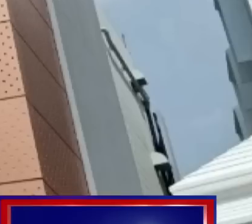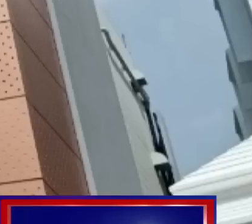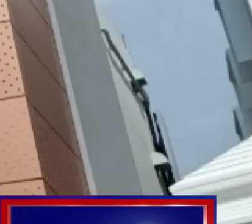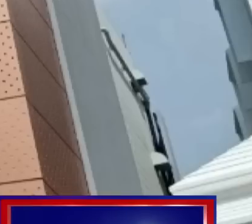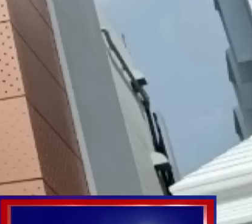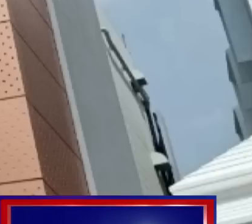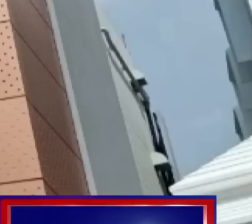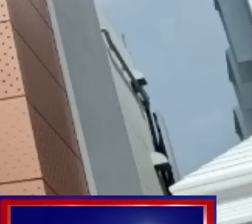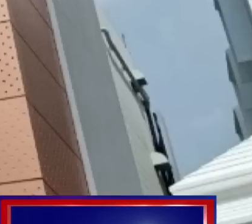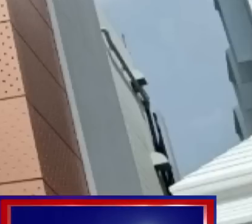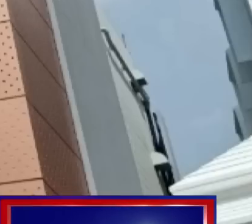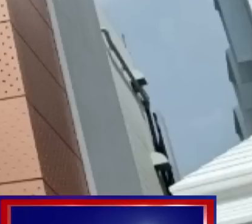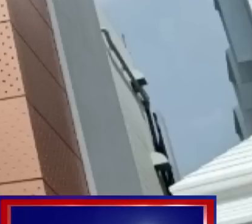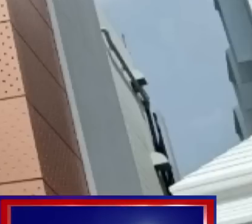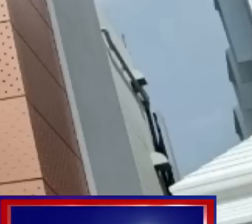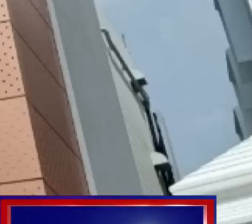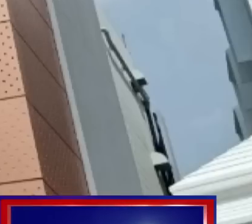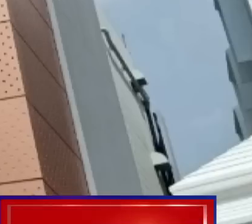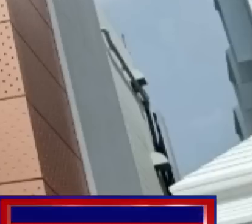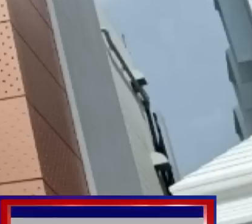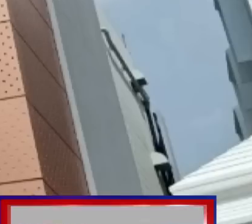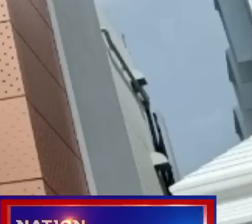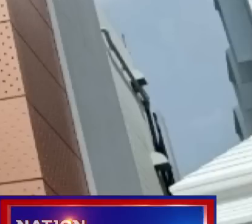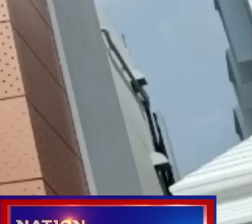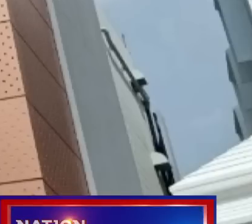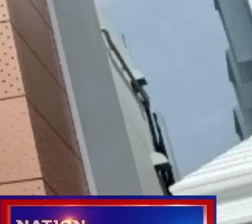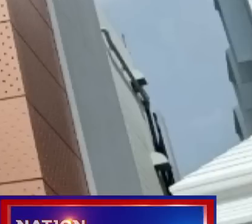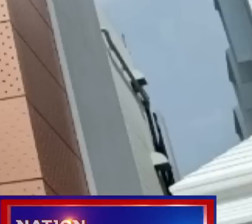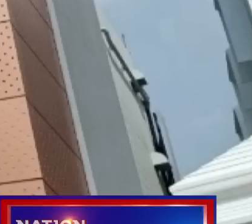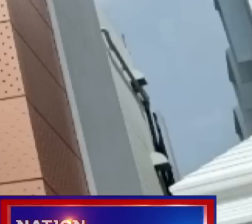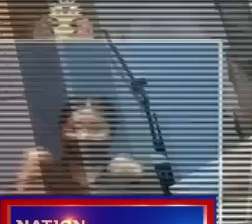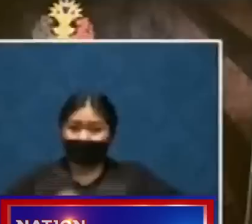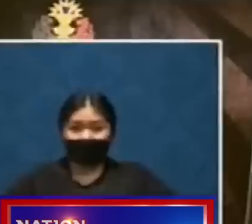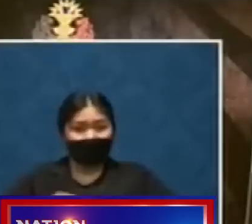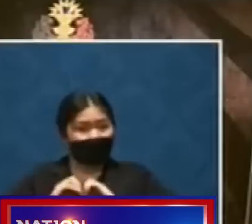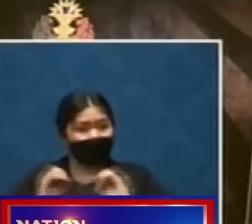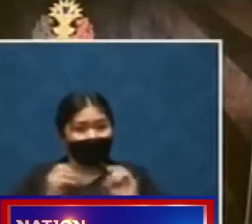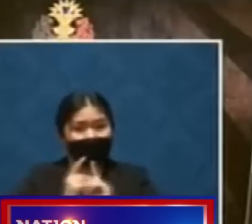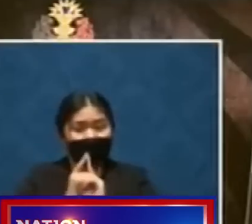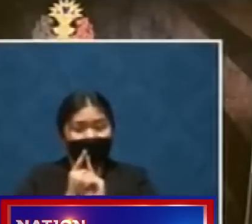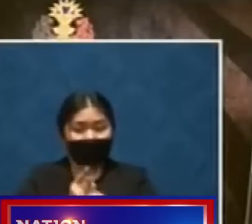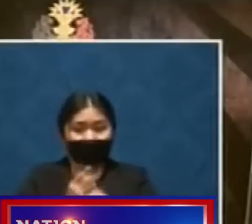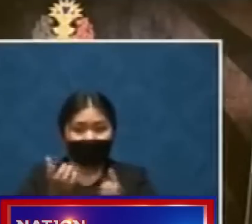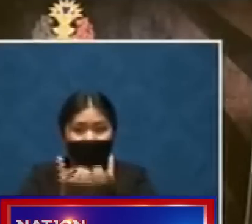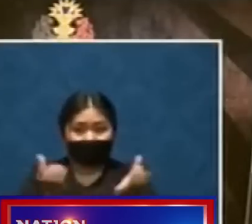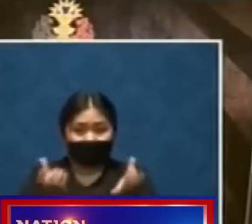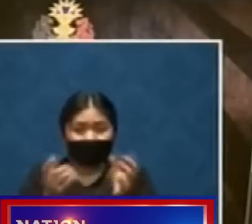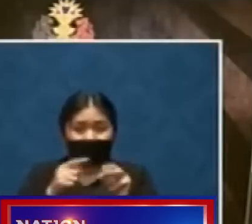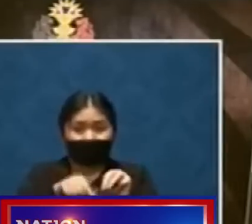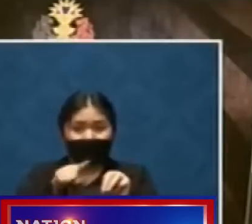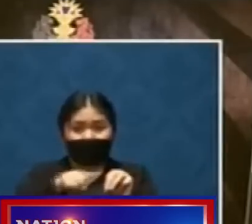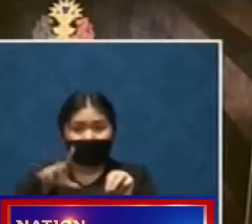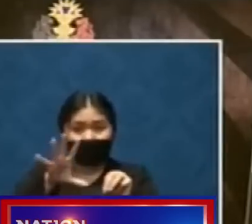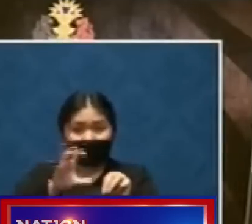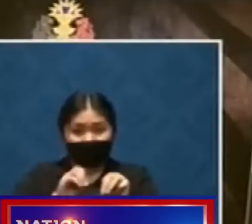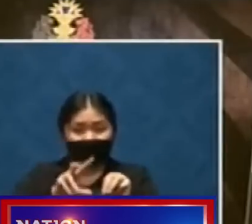อนะคะ สวทรงเอ ใช่ รังสิมันโรมเขาก็อภิปราย อ่ะเมื่อคืนนี้แหละ ว่าเอ๊ะแค่ที่ตั้งพรร